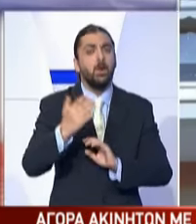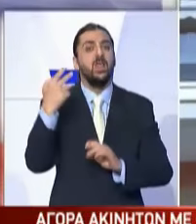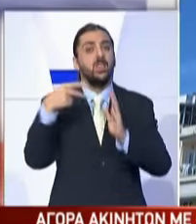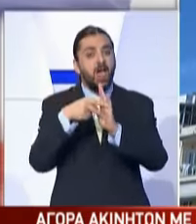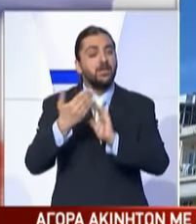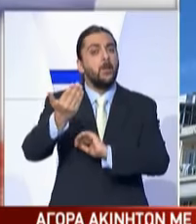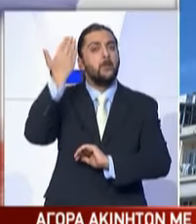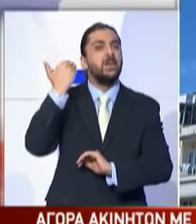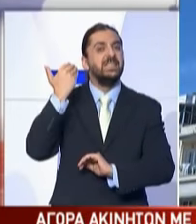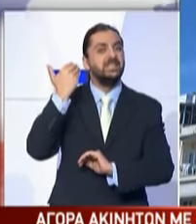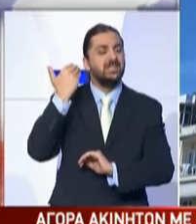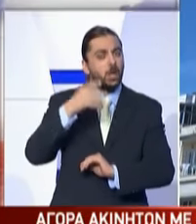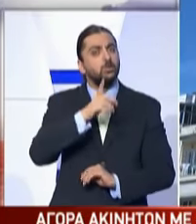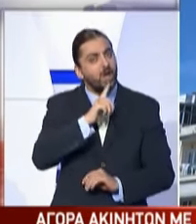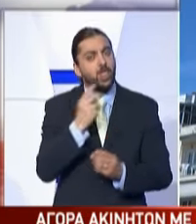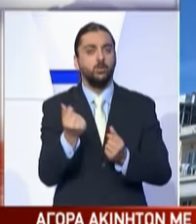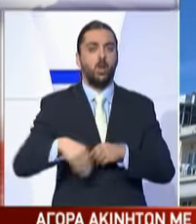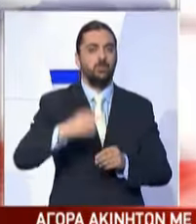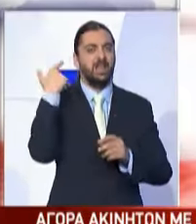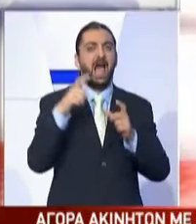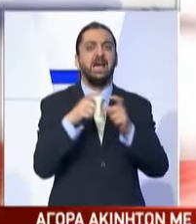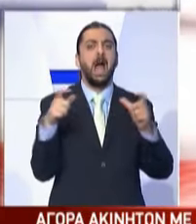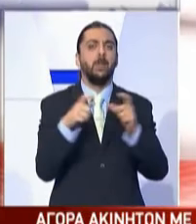από το 2000 όταν αγοράζονταν τα σπίτια με γραμμάτια.